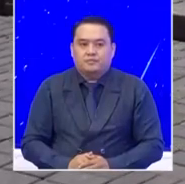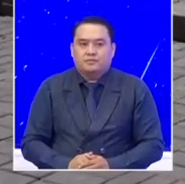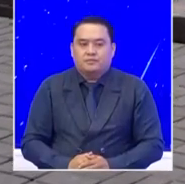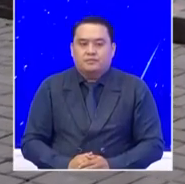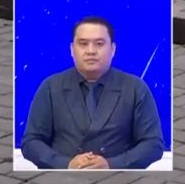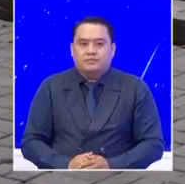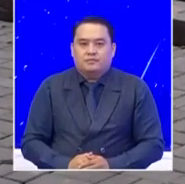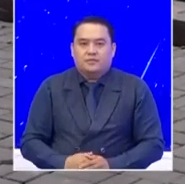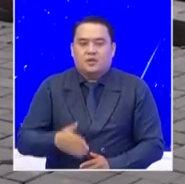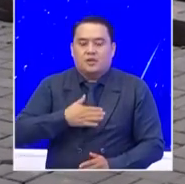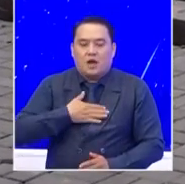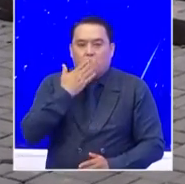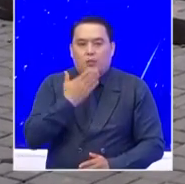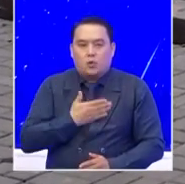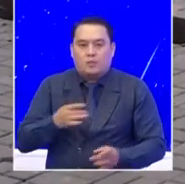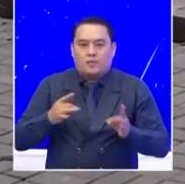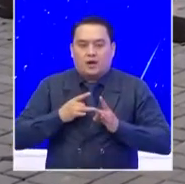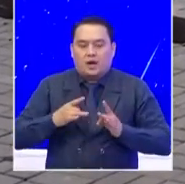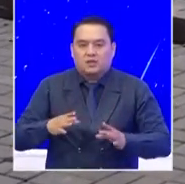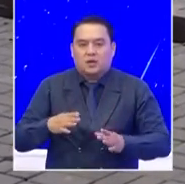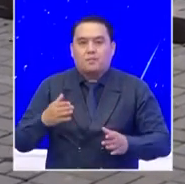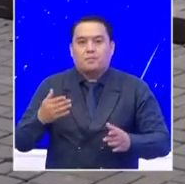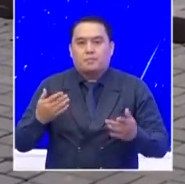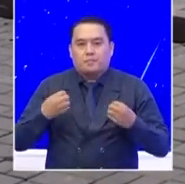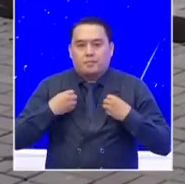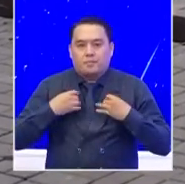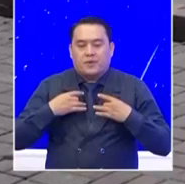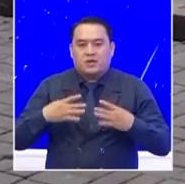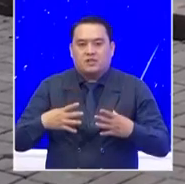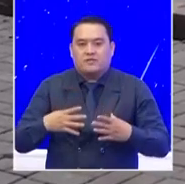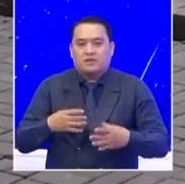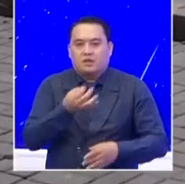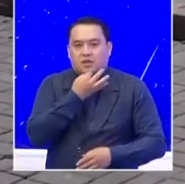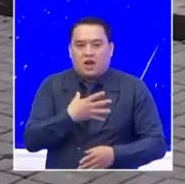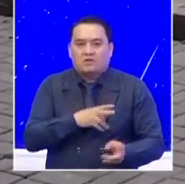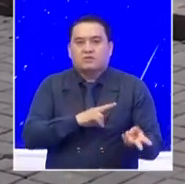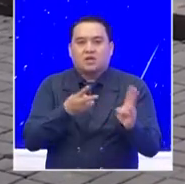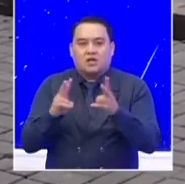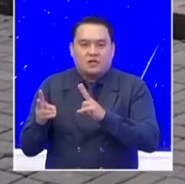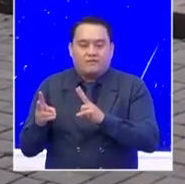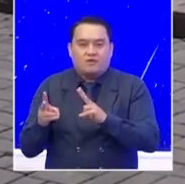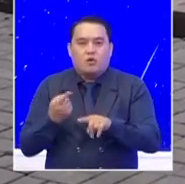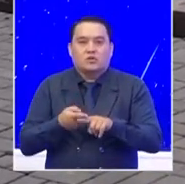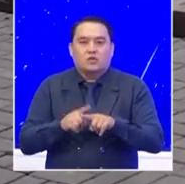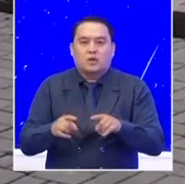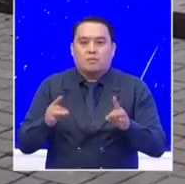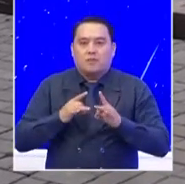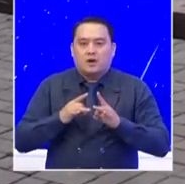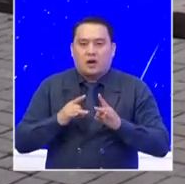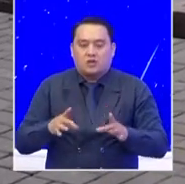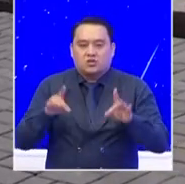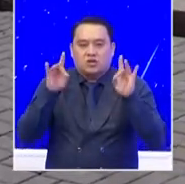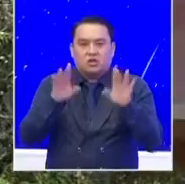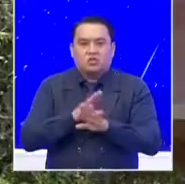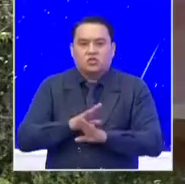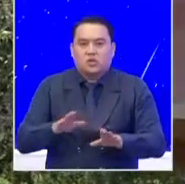праздник. Меня поздравила мама. Мне очень нравится вот этот танец. Вот этот праздник было неожиданно,